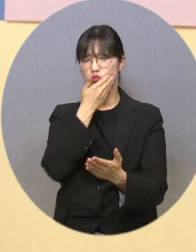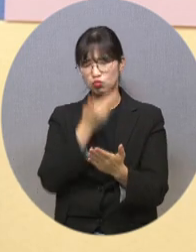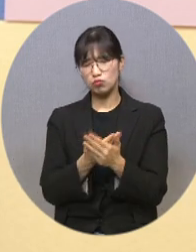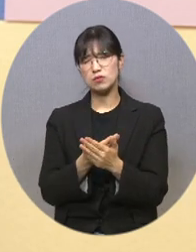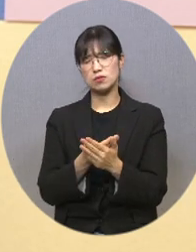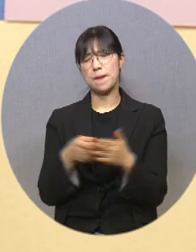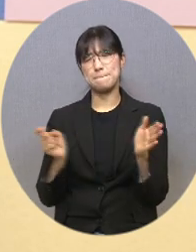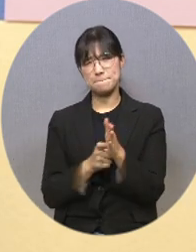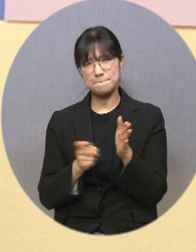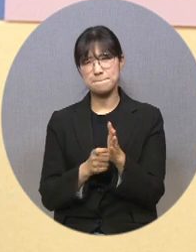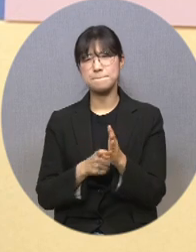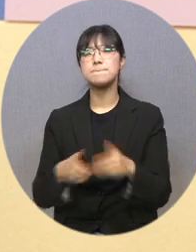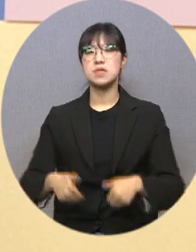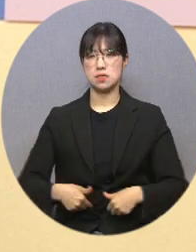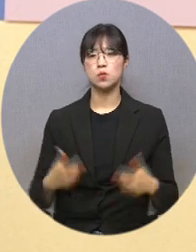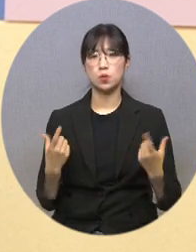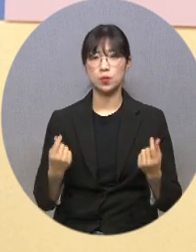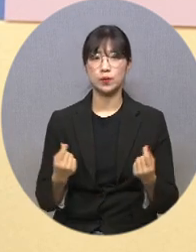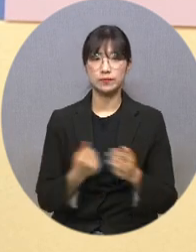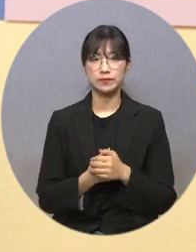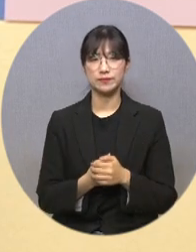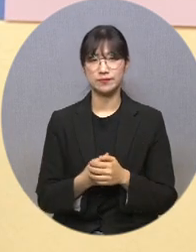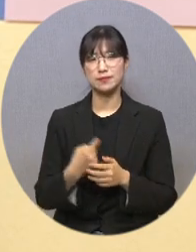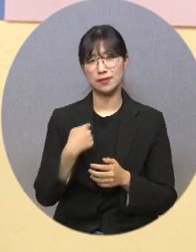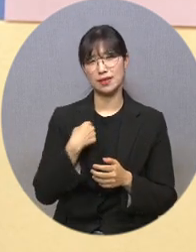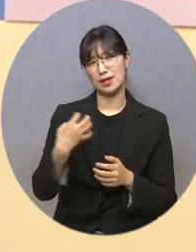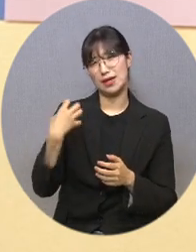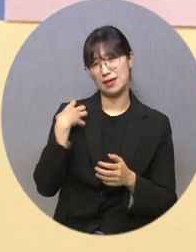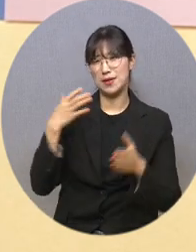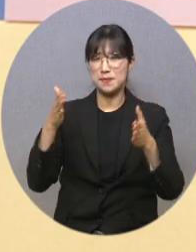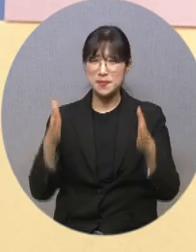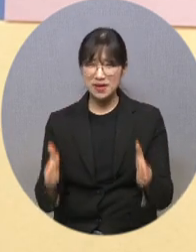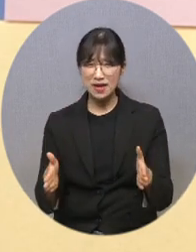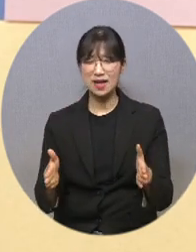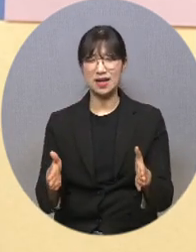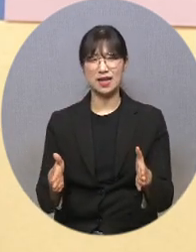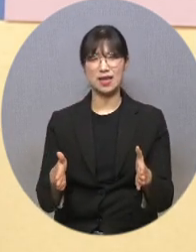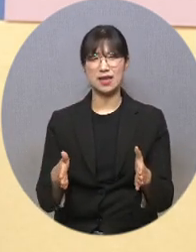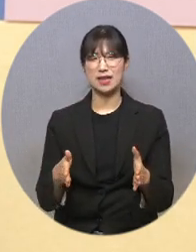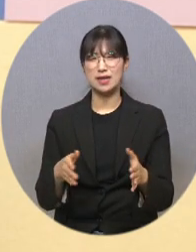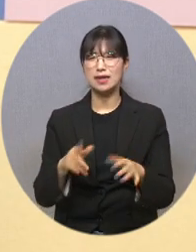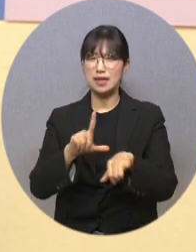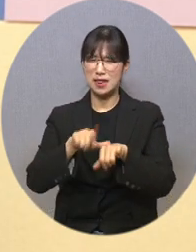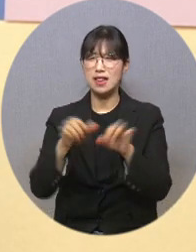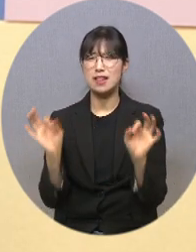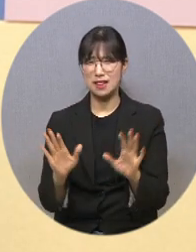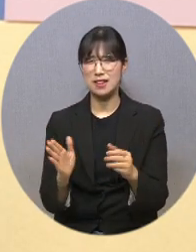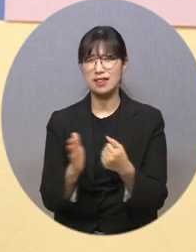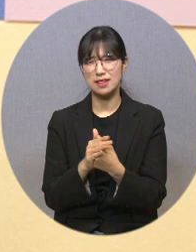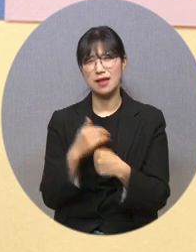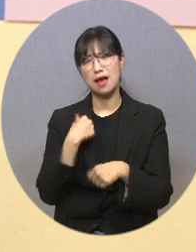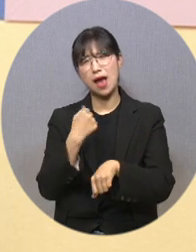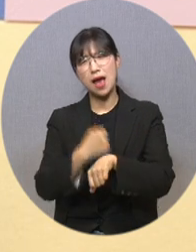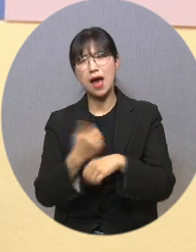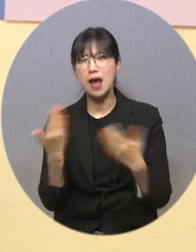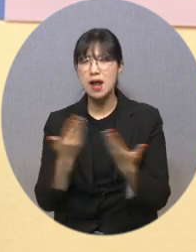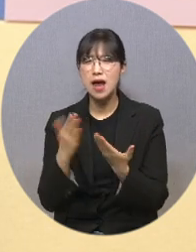시급하다고 생각을 하고 있고요. 임기가 사실 얼마 남지 않아서 도의원으로서 앞으로 어떤 일을 할